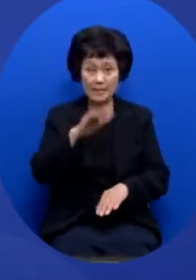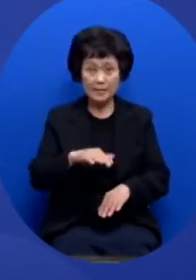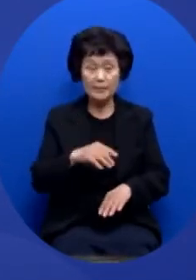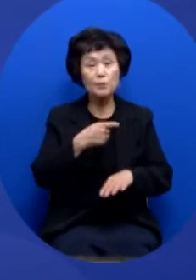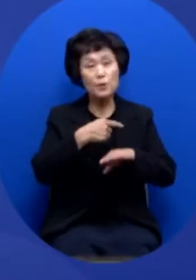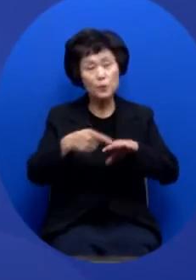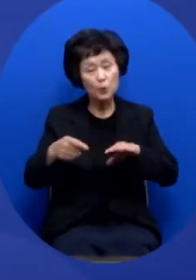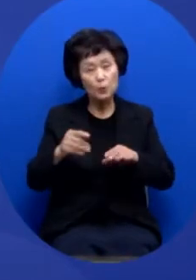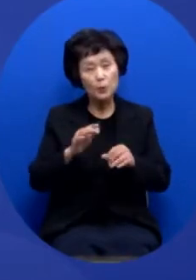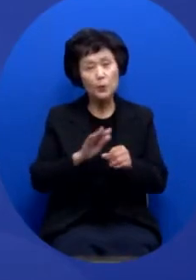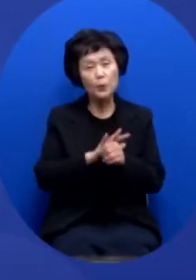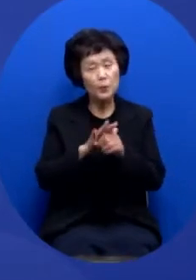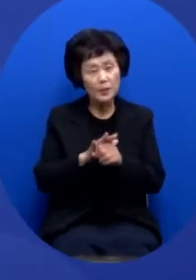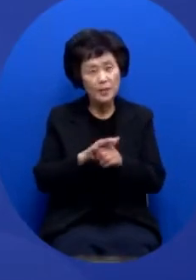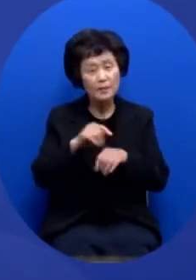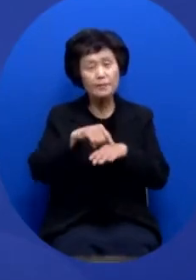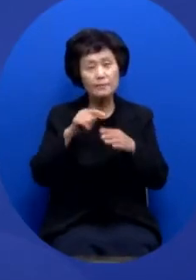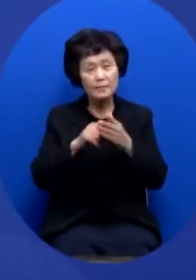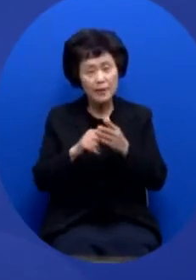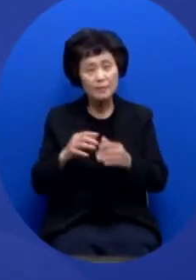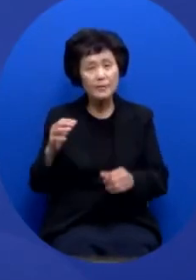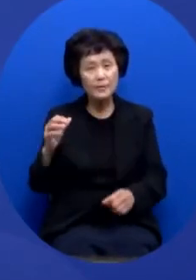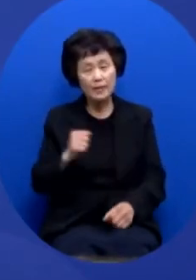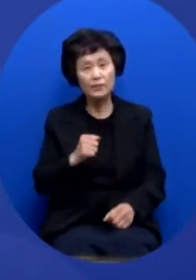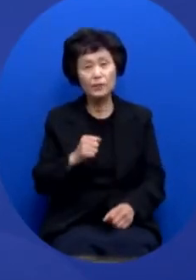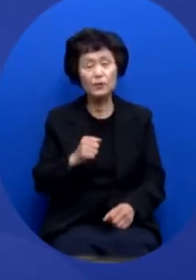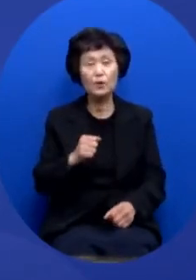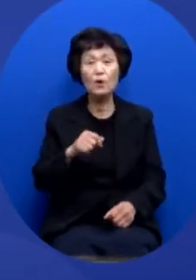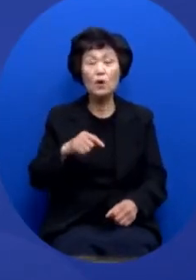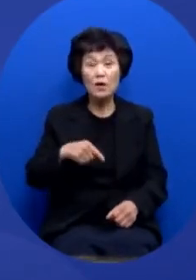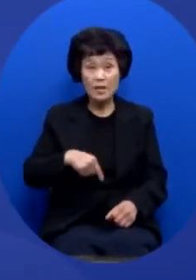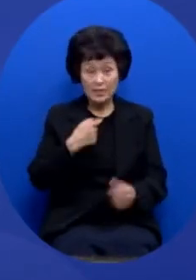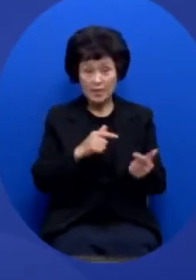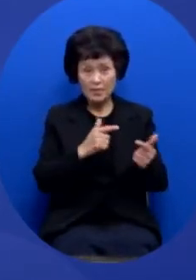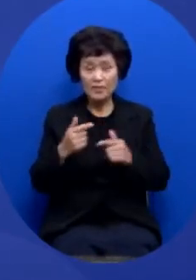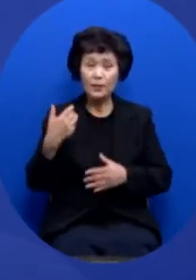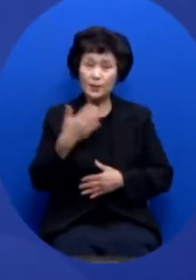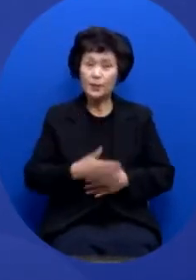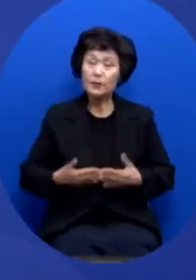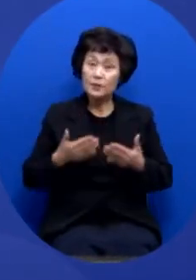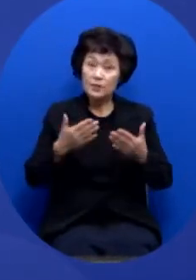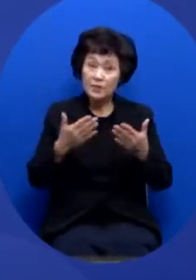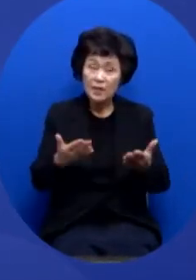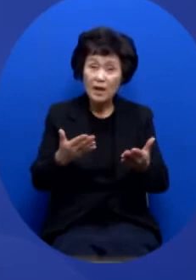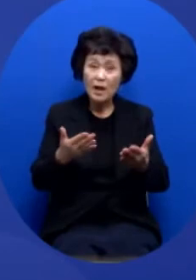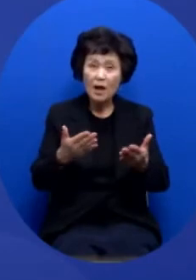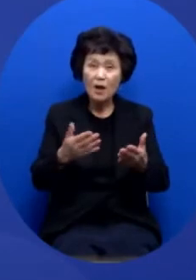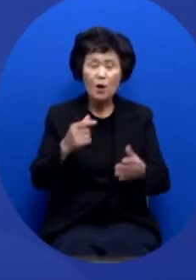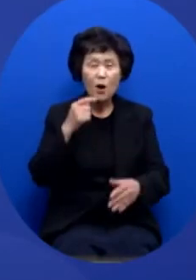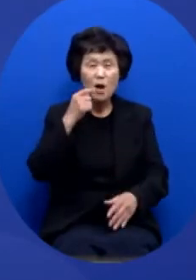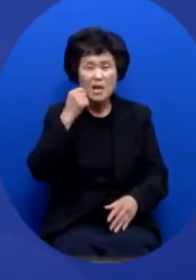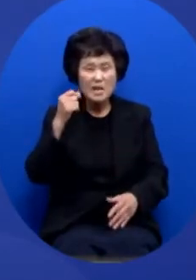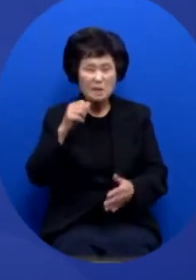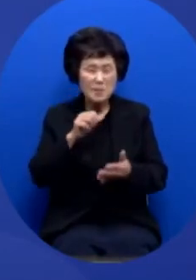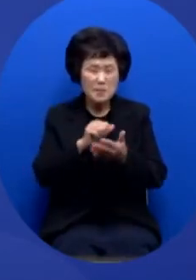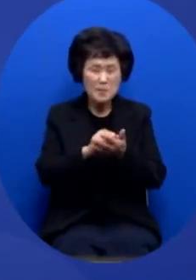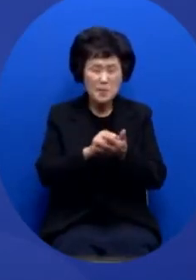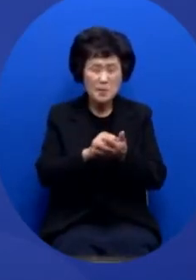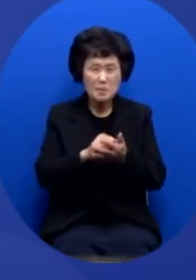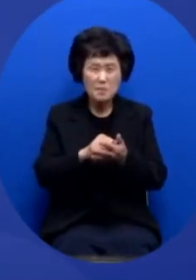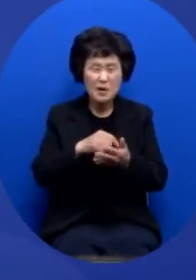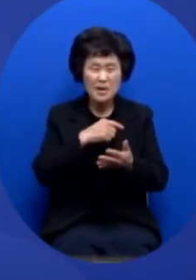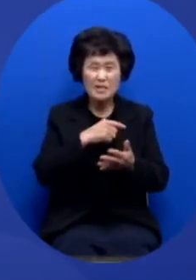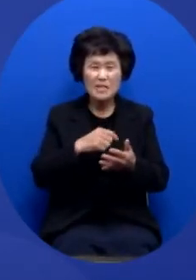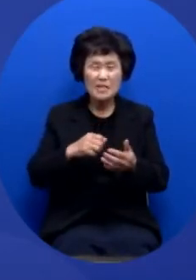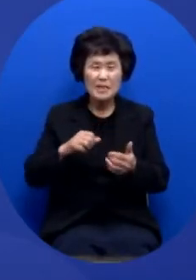동포애를 가지고 이렇게 하나가 되어서 자기들이 헌신하고 그것을 세계에 뭐 일제 만행을 알리고 그런 역할을 했거든요. 네.